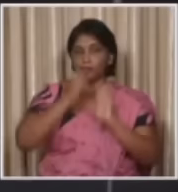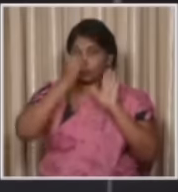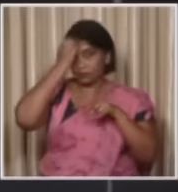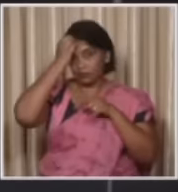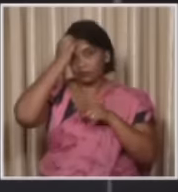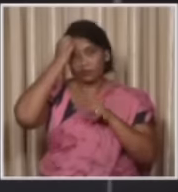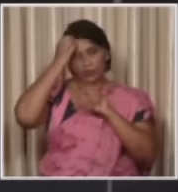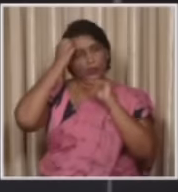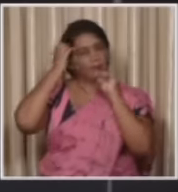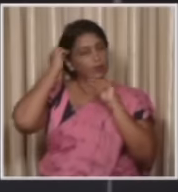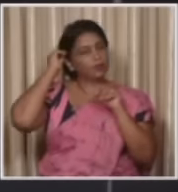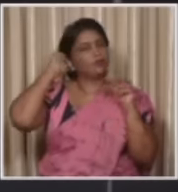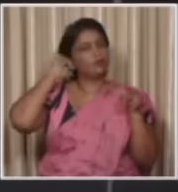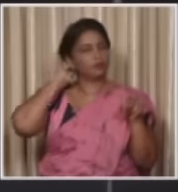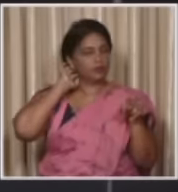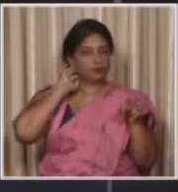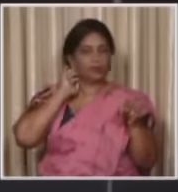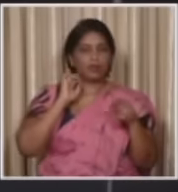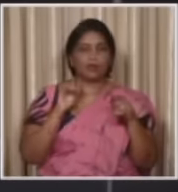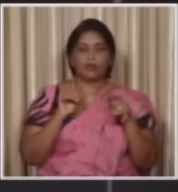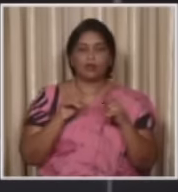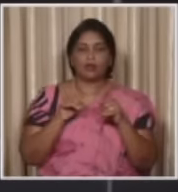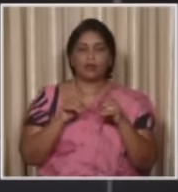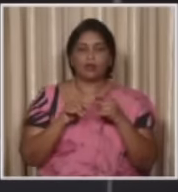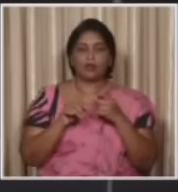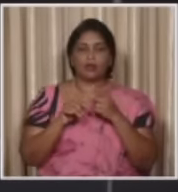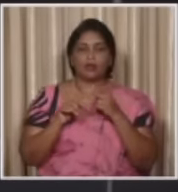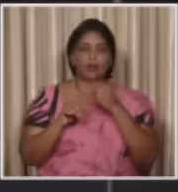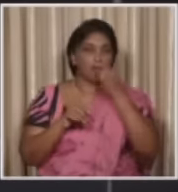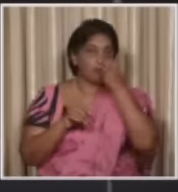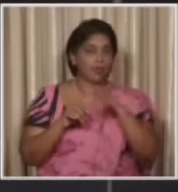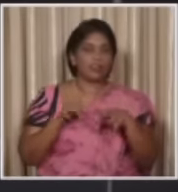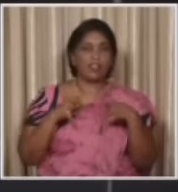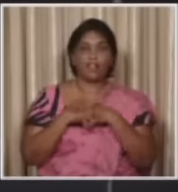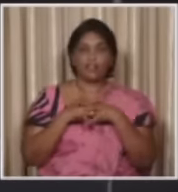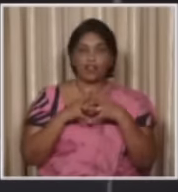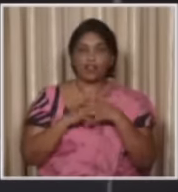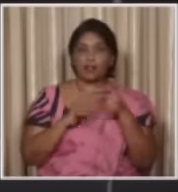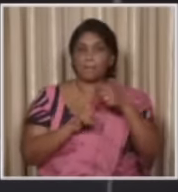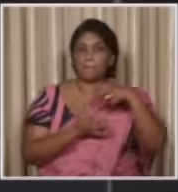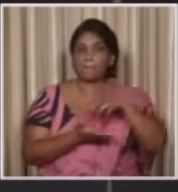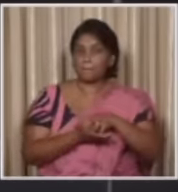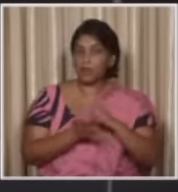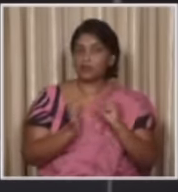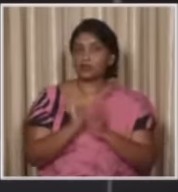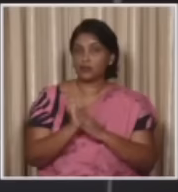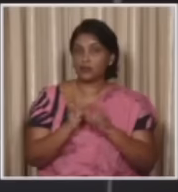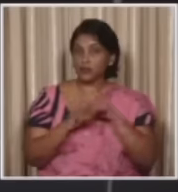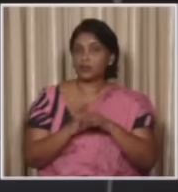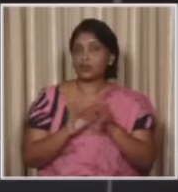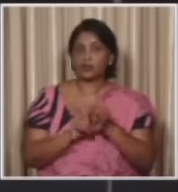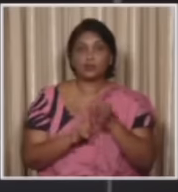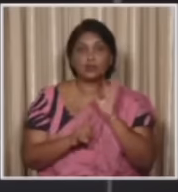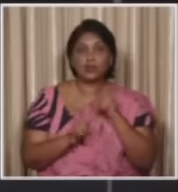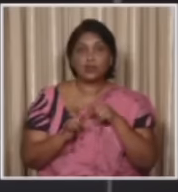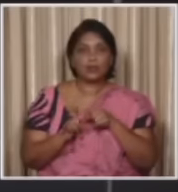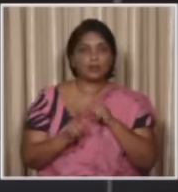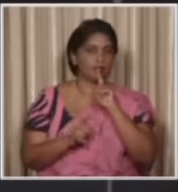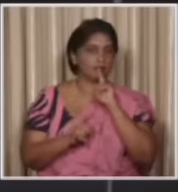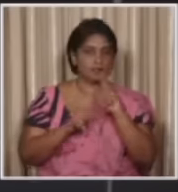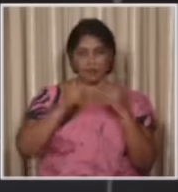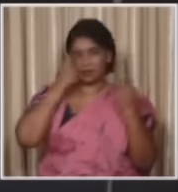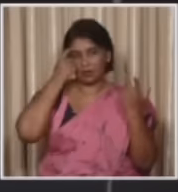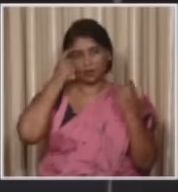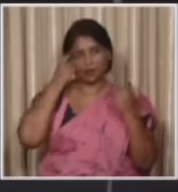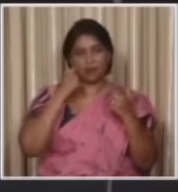meke kohekawat waligama pradeshiya sangwardhana kamtuwe sabhapati lesa katitu kirima meke kohewat kiyala ne